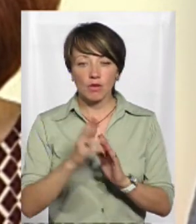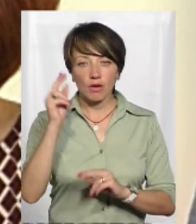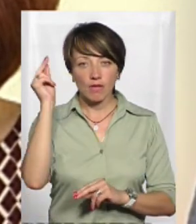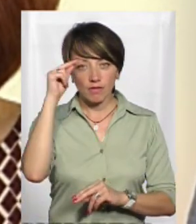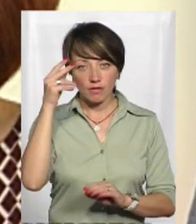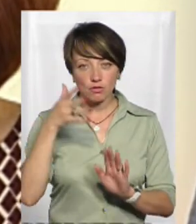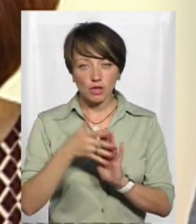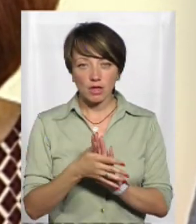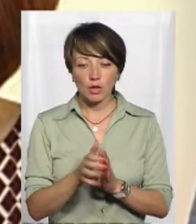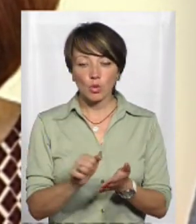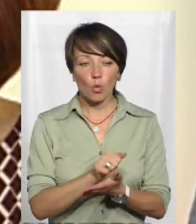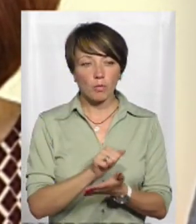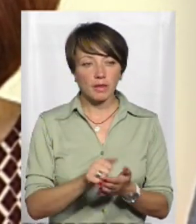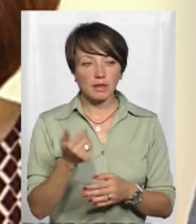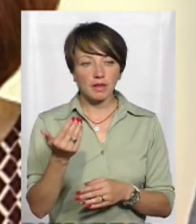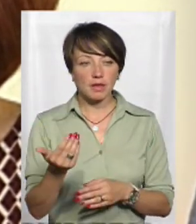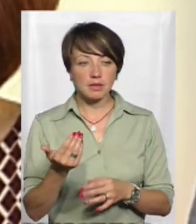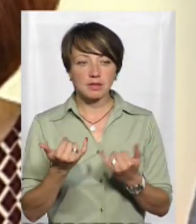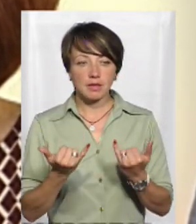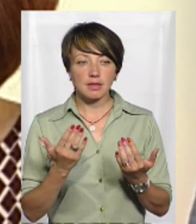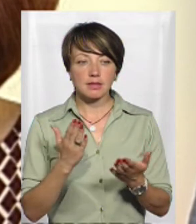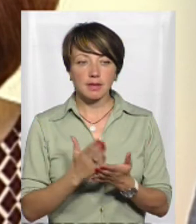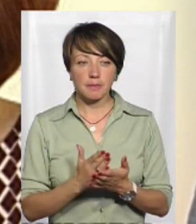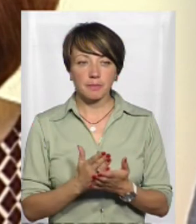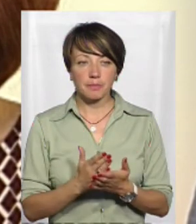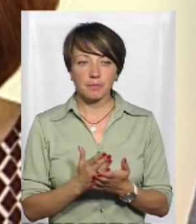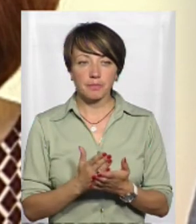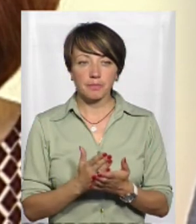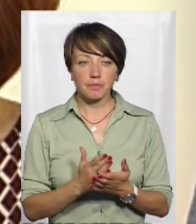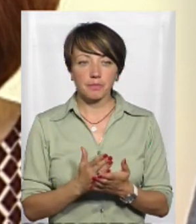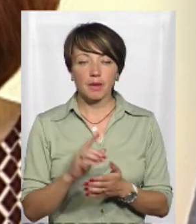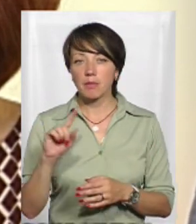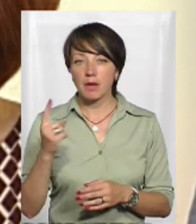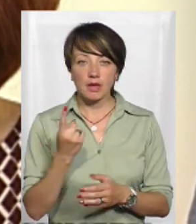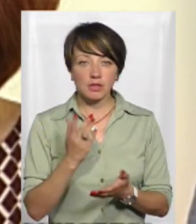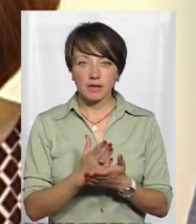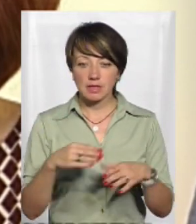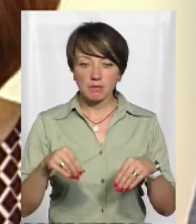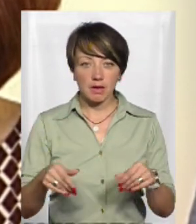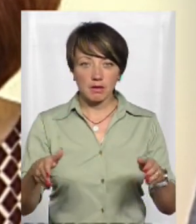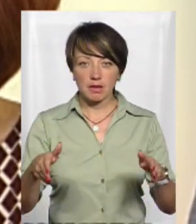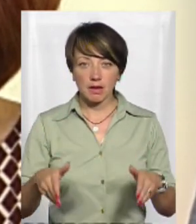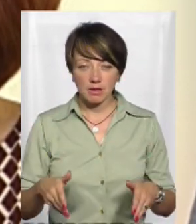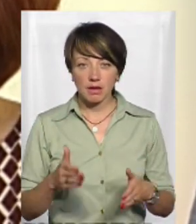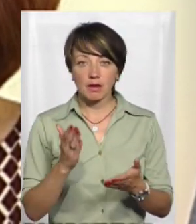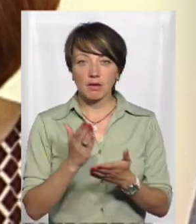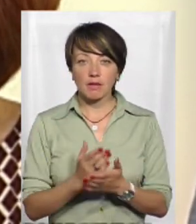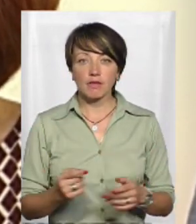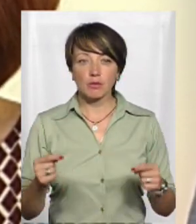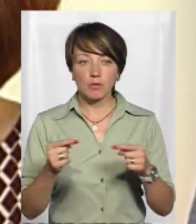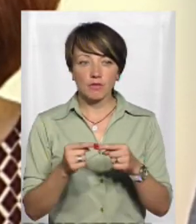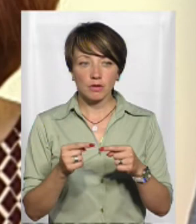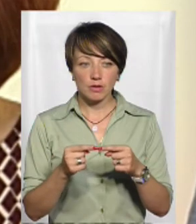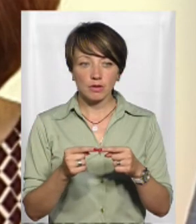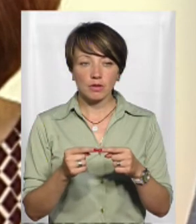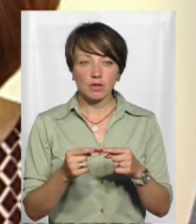вивчати документацію, яка є на даний час, тобто наявність земельної ділянки, наявність відповідно містобудівних